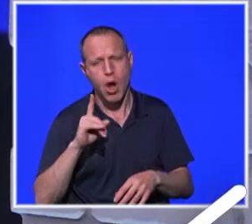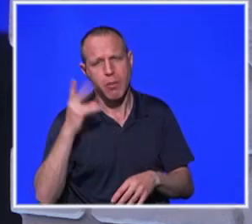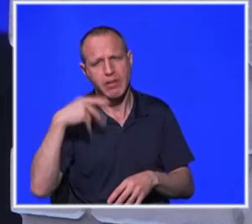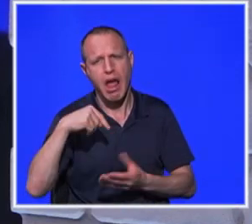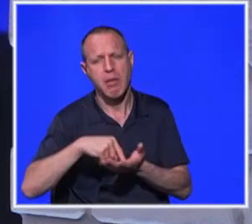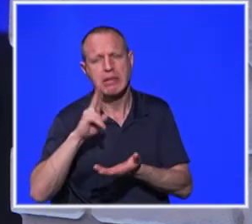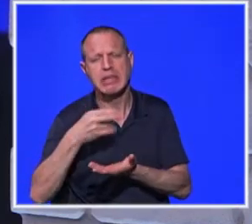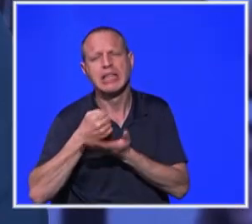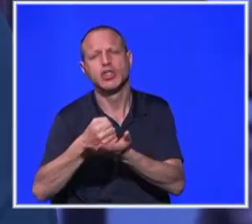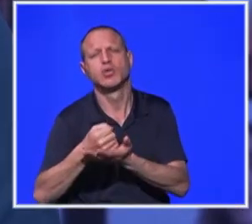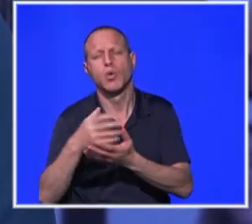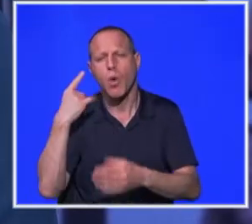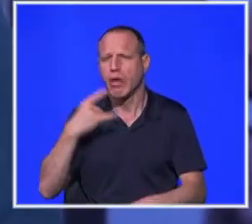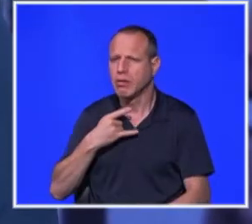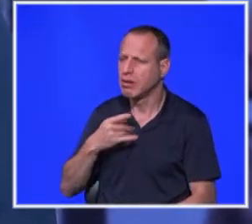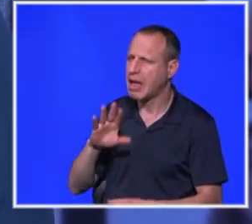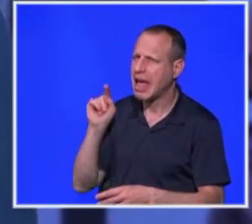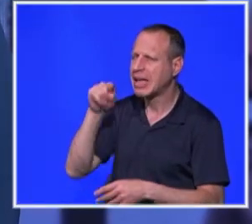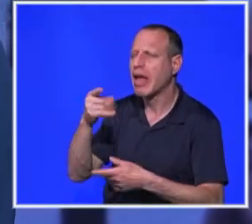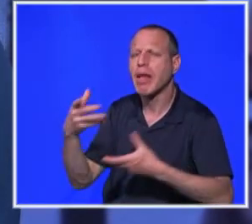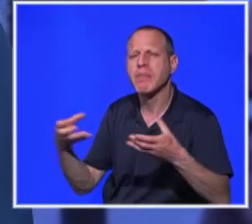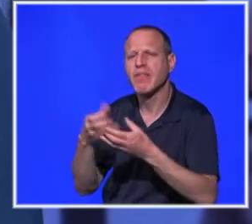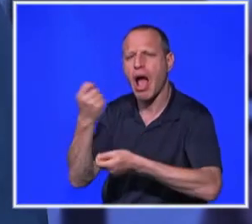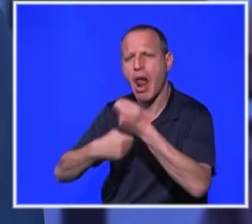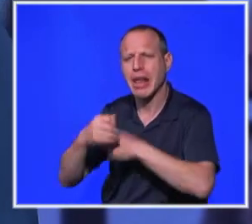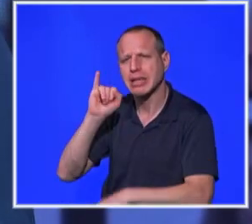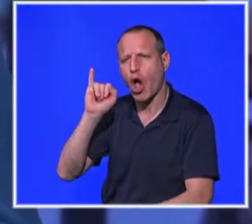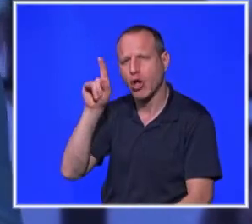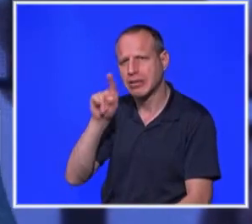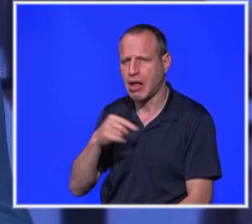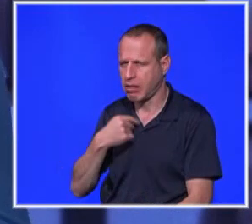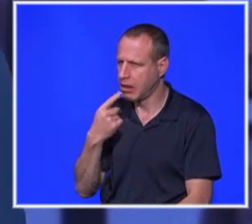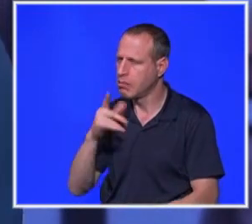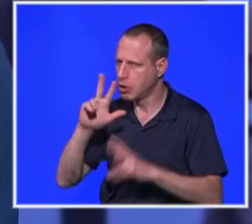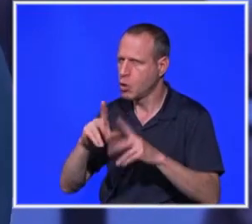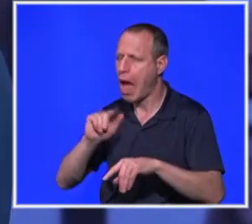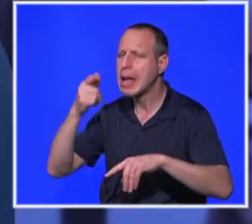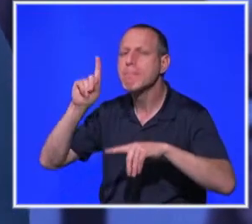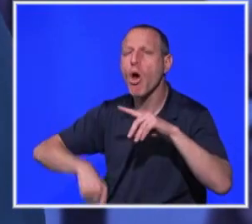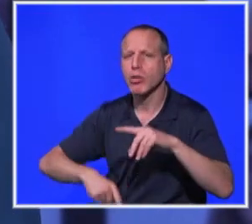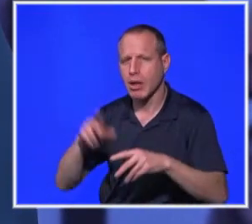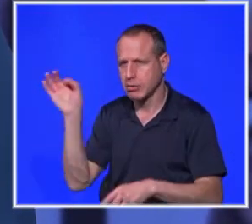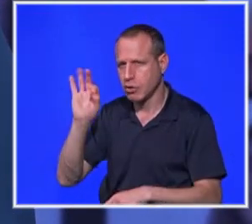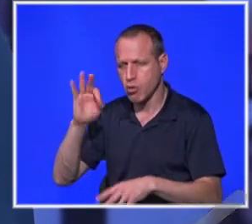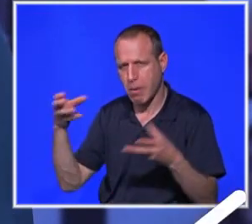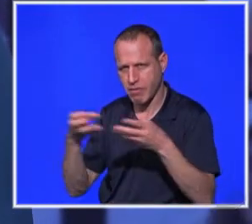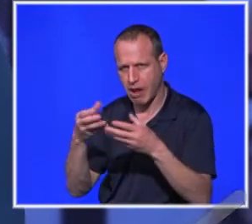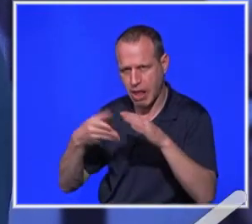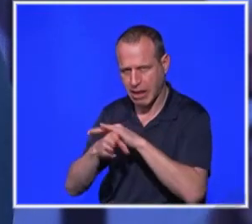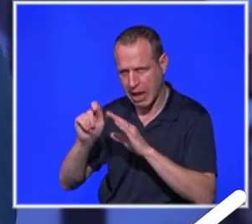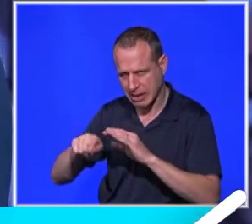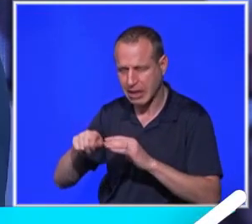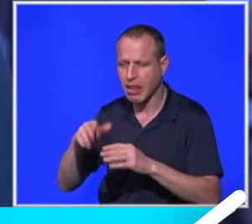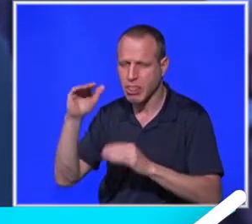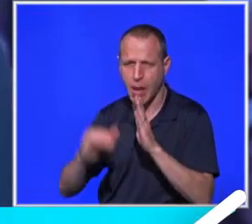חרדי. איך הגעת למפלגה הכלכלית של ירון זליכה? אני גם אגיד את זה פה בצורה אולי הכי בוטה. הסיכוי של המפלגה להיכנס לכנסת הוא נמוך,